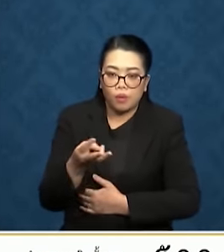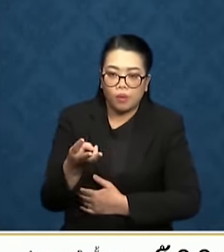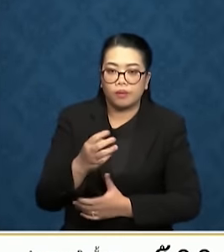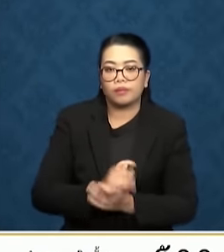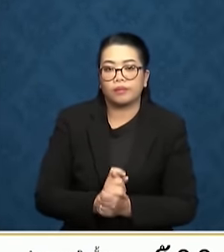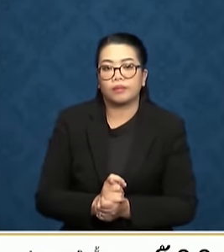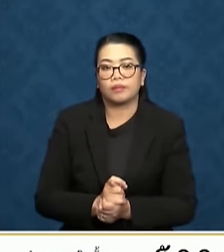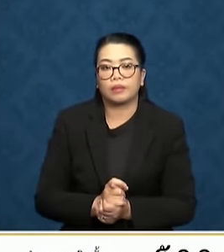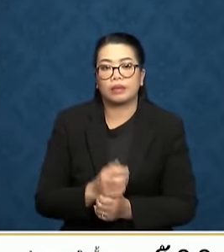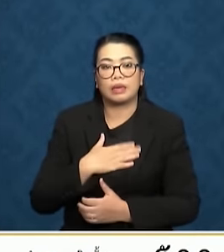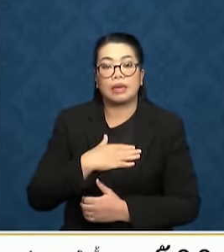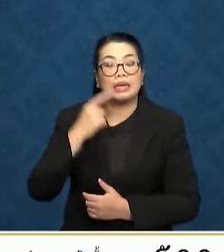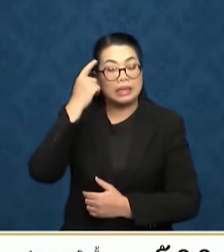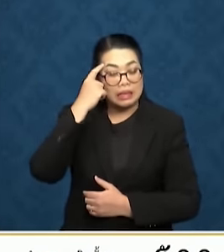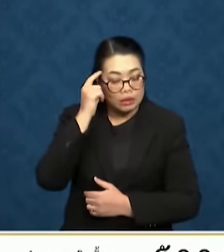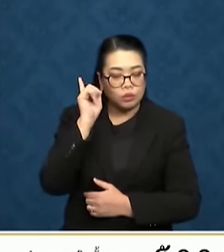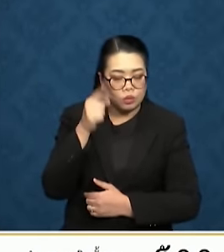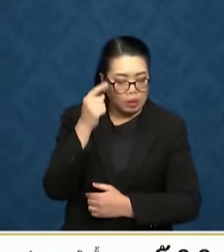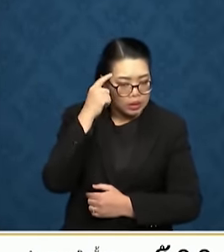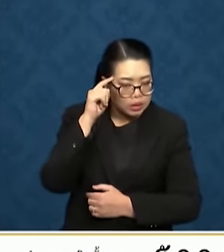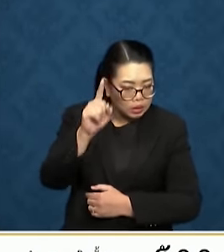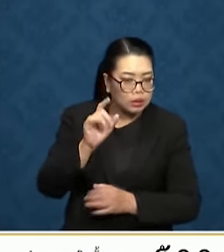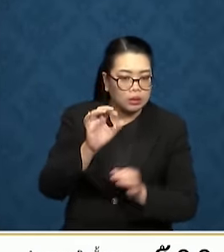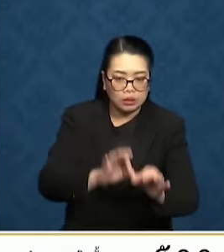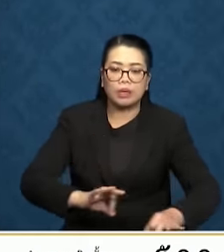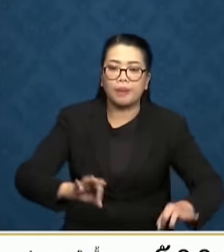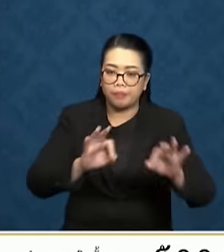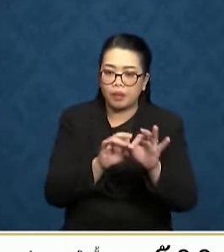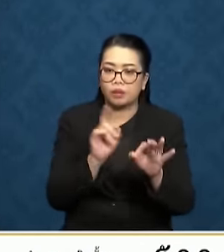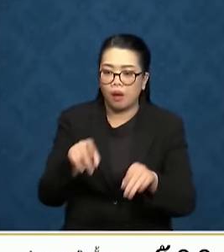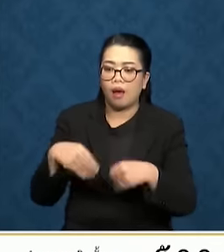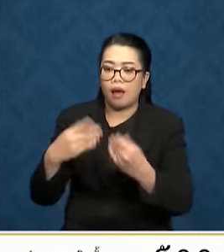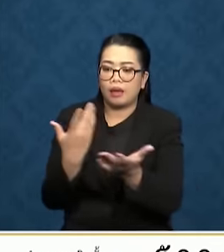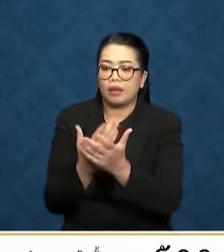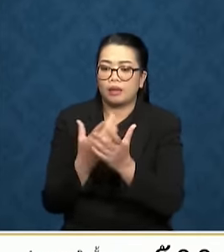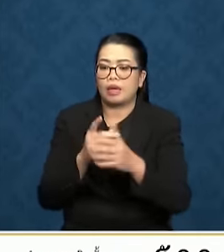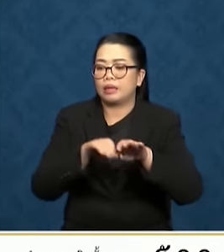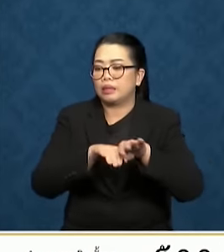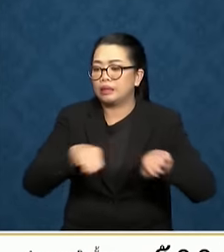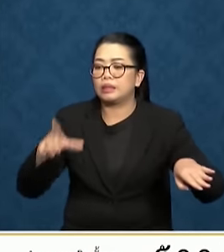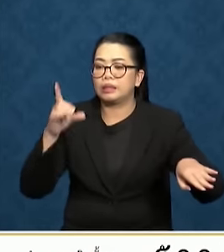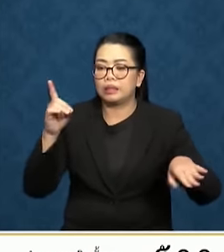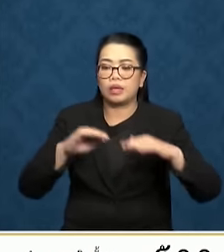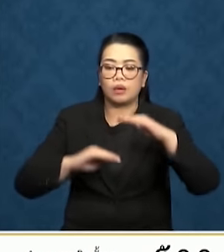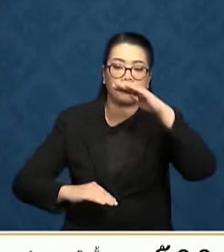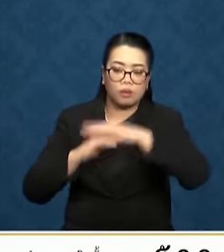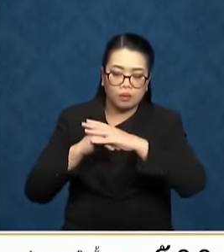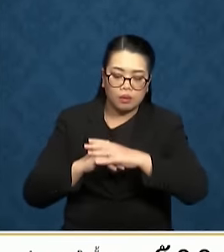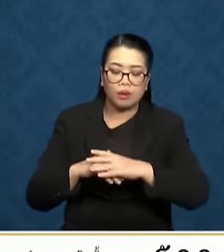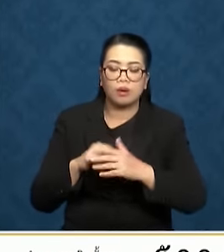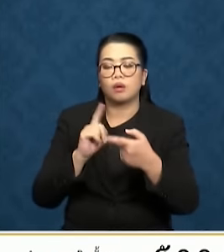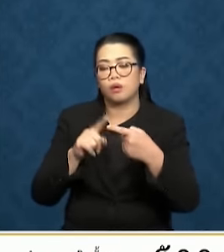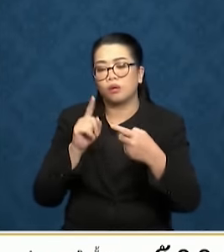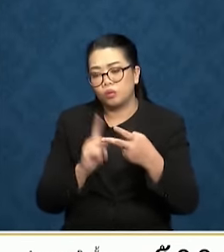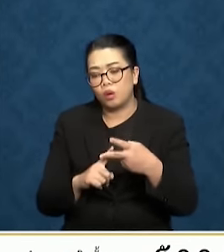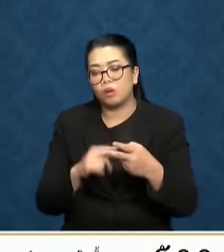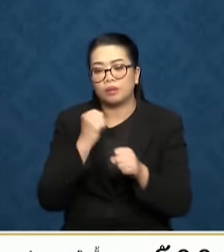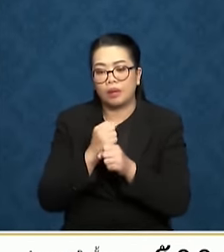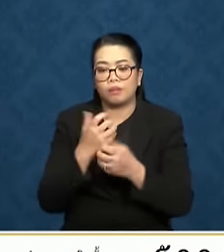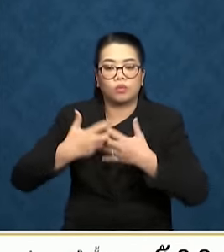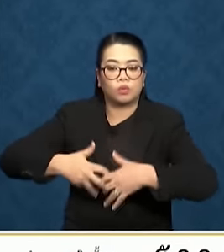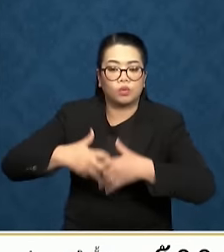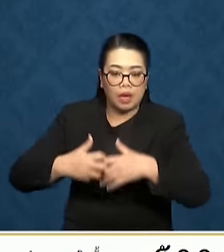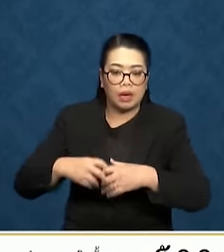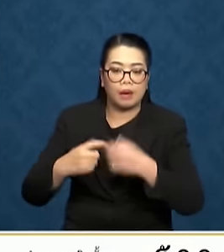แล้วถูกต้องมันมีความจำเป็นที่จะทำให้ราคาดีเซลไม่สูงขึ้นมีความจำเป็นที่จะต้องทำให้อุตสาหกรรม